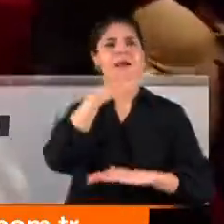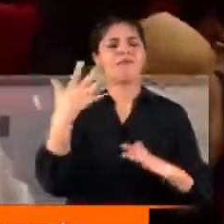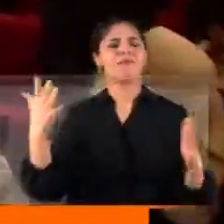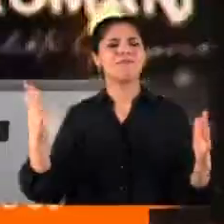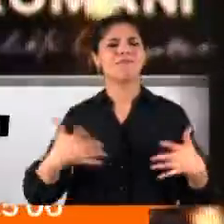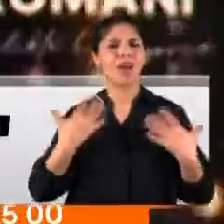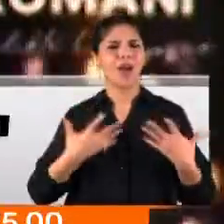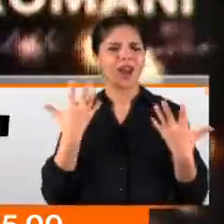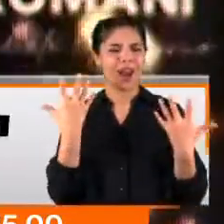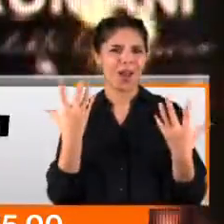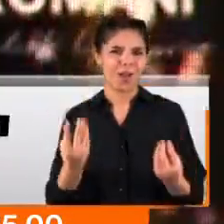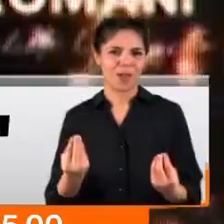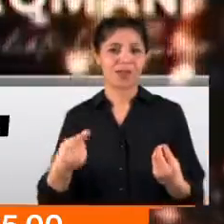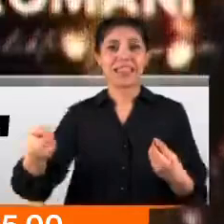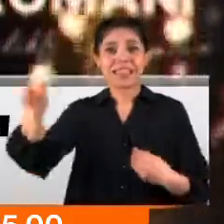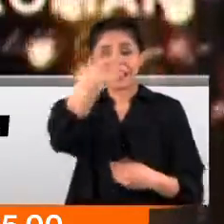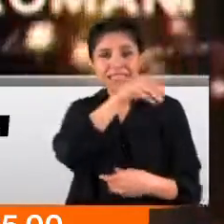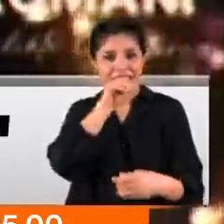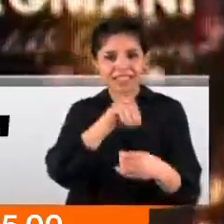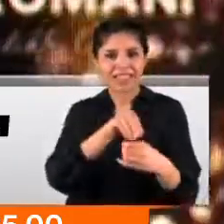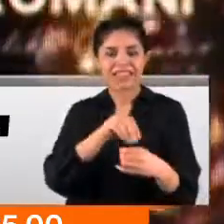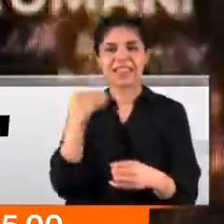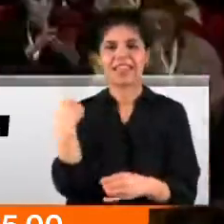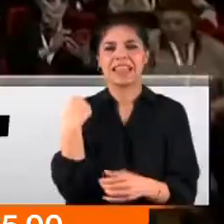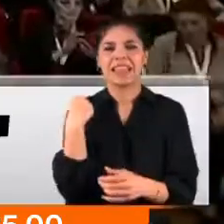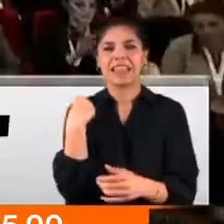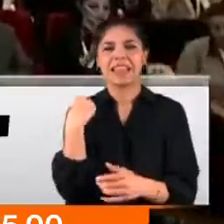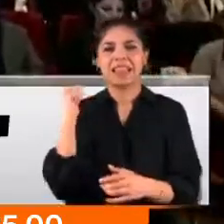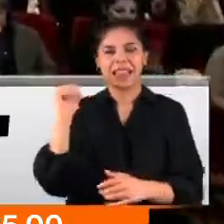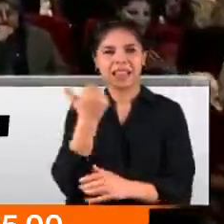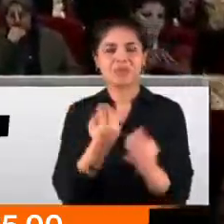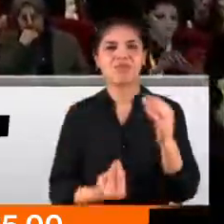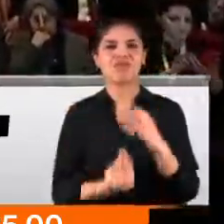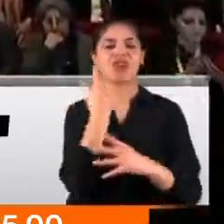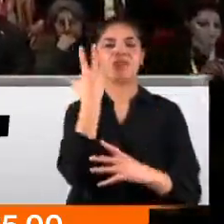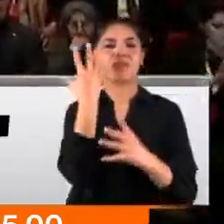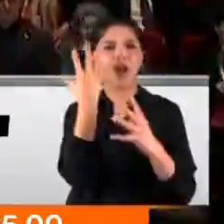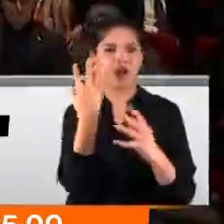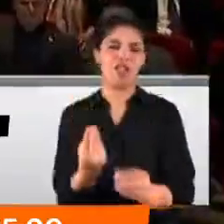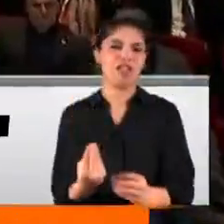yüzünü güldürdü. Sizlerin arasından yeni değerlerin yetişmesini